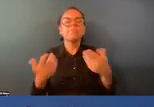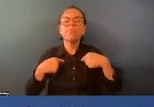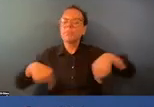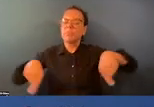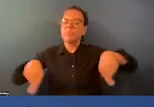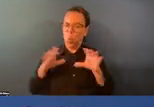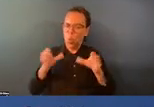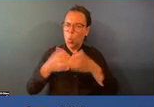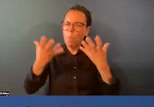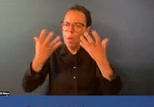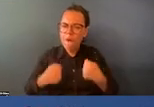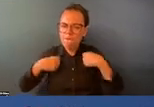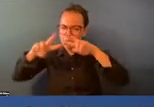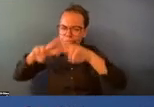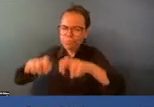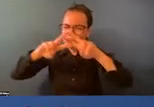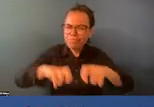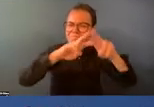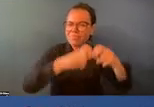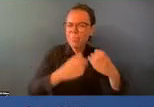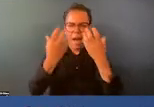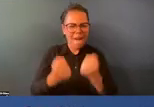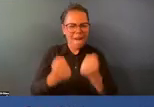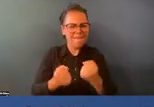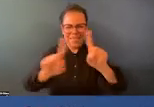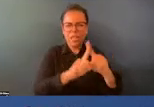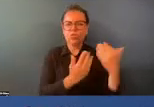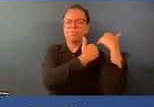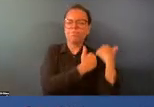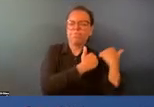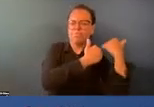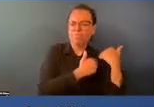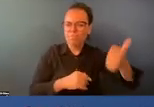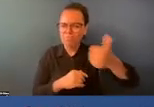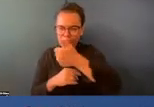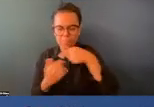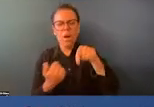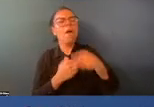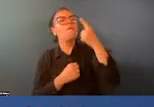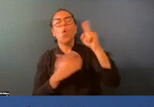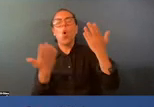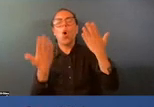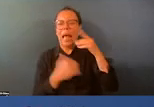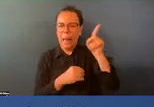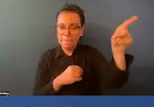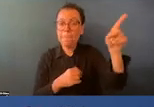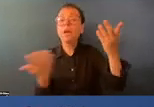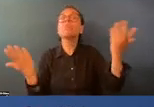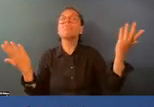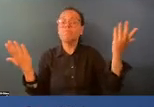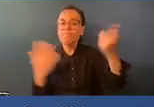анализы, мы проводим экспедиции, мы предоставляем различную специализированную прогностическую